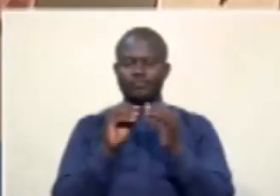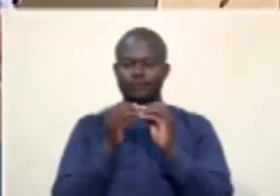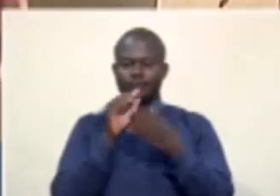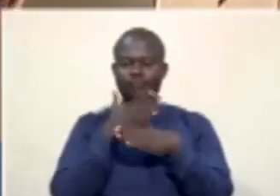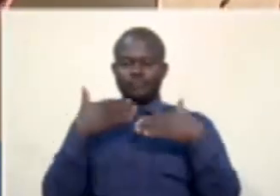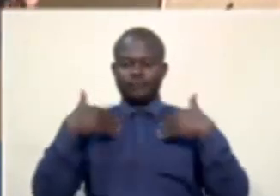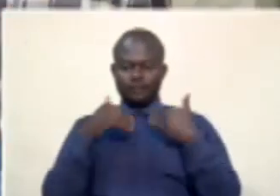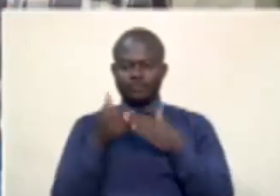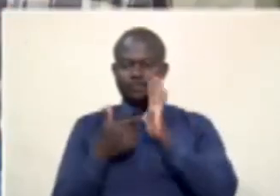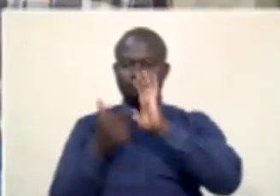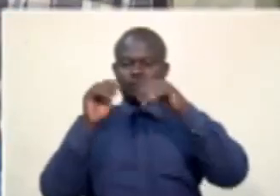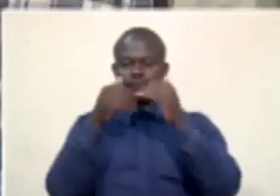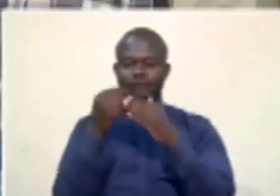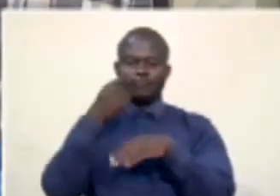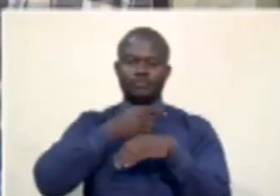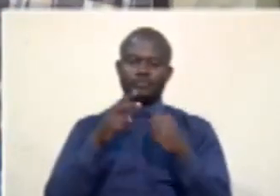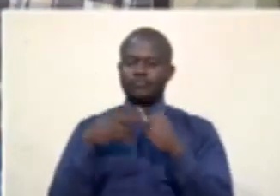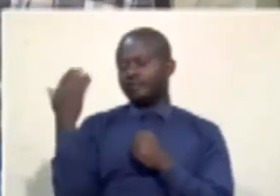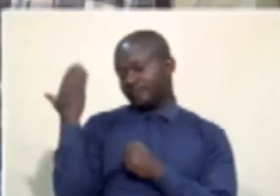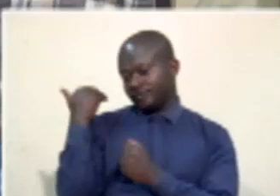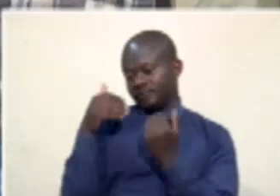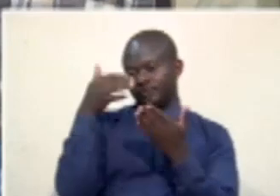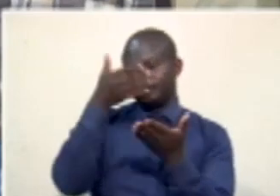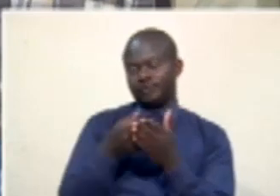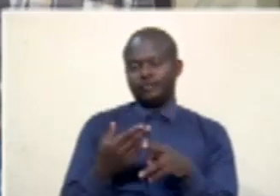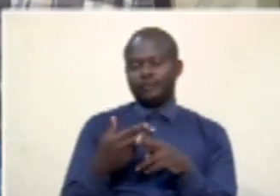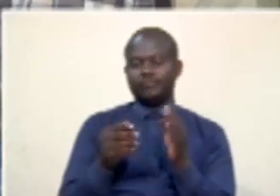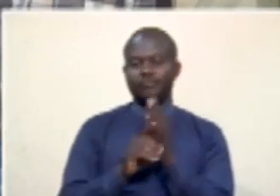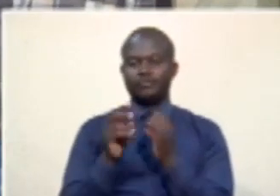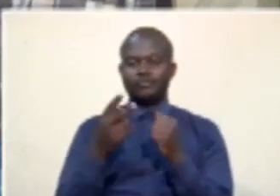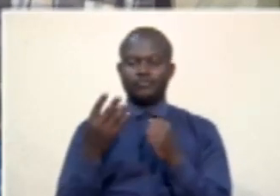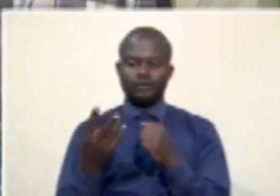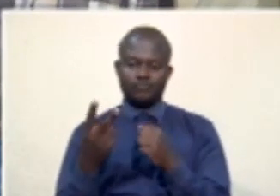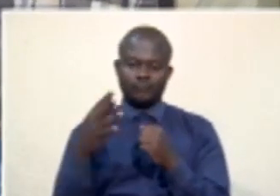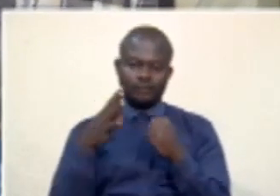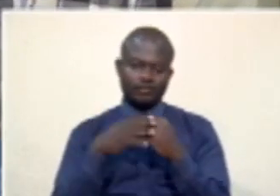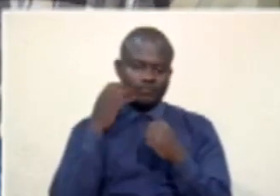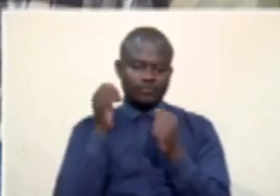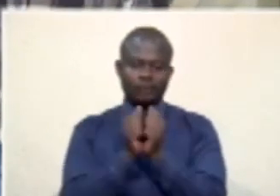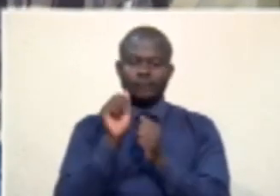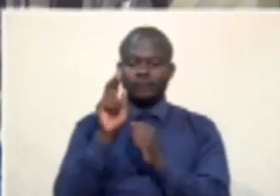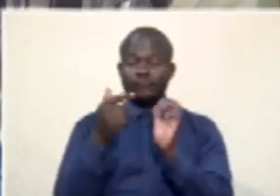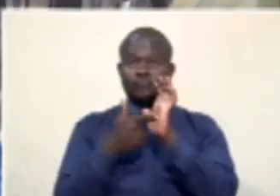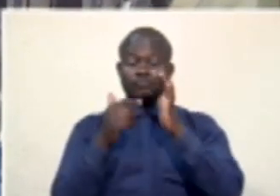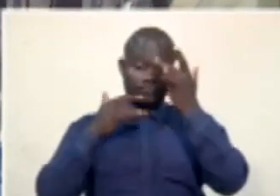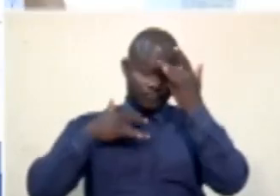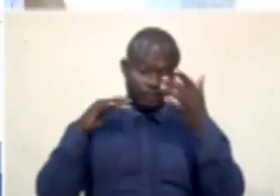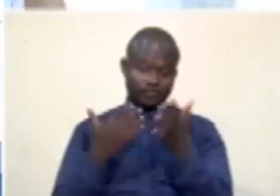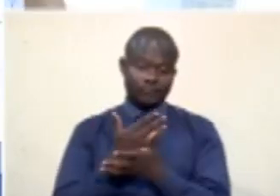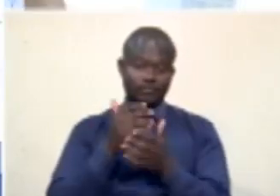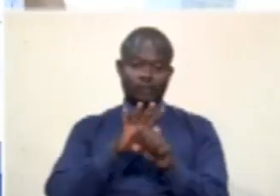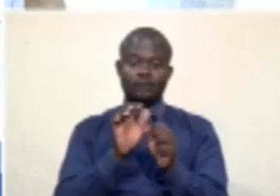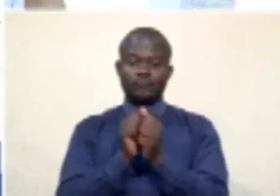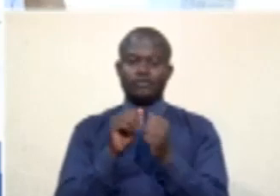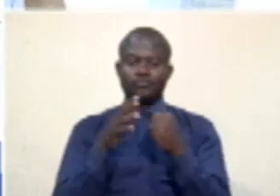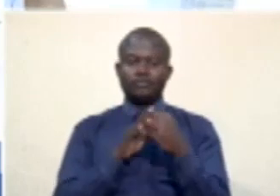y'Ubuzima igaragaza ko mu minsi 7 ishize kugera ku itariki ya 29 Ukuboza habonetse abarwayi bashya ba COVID-19